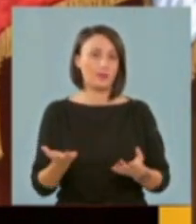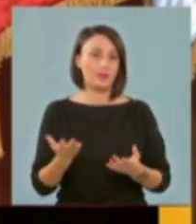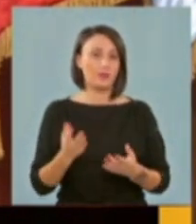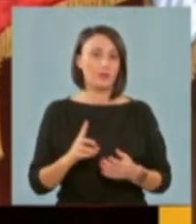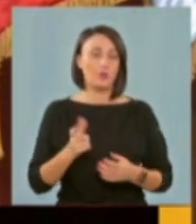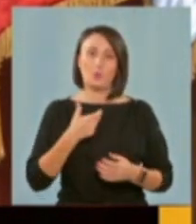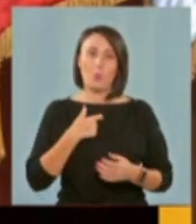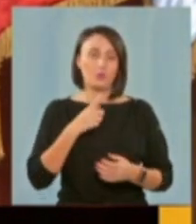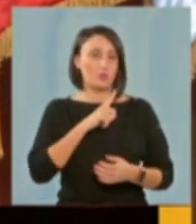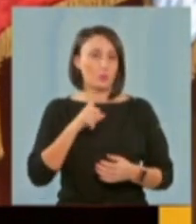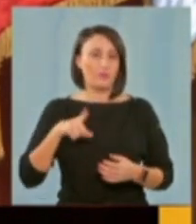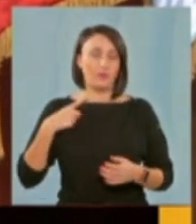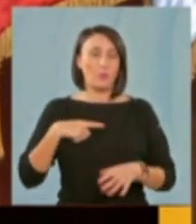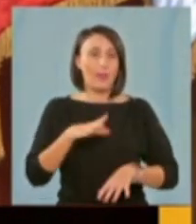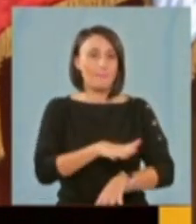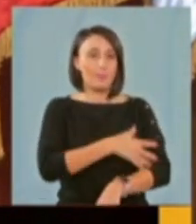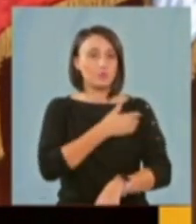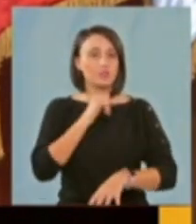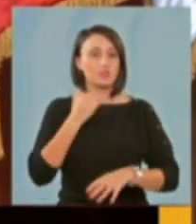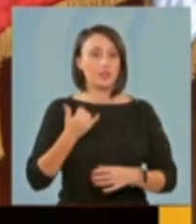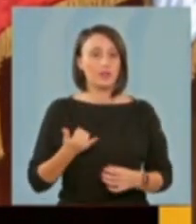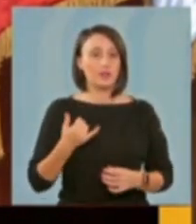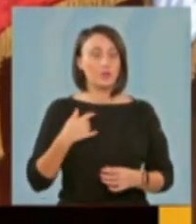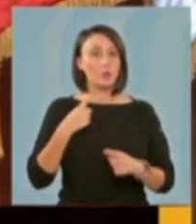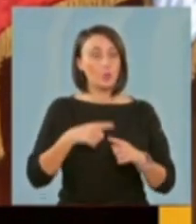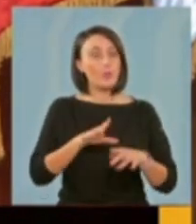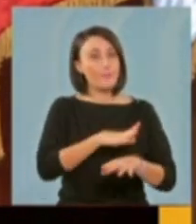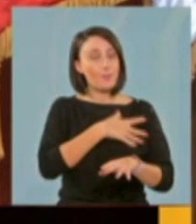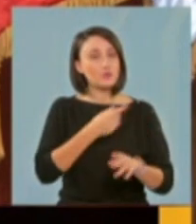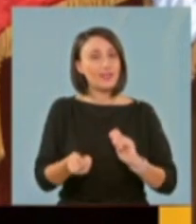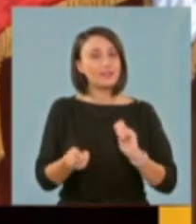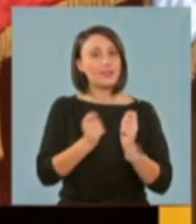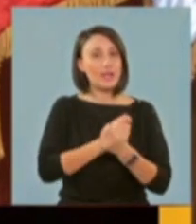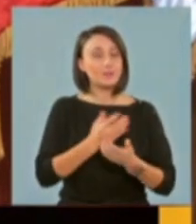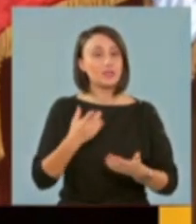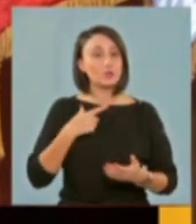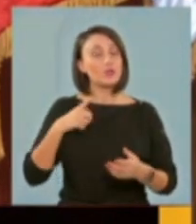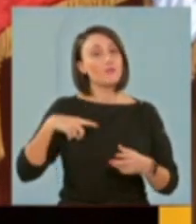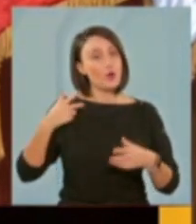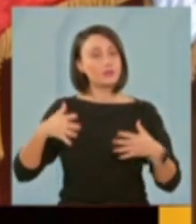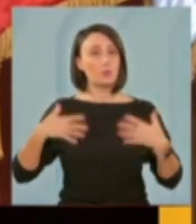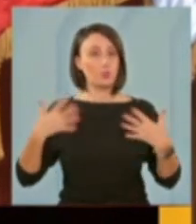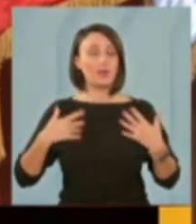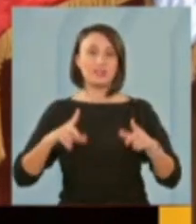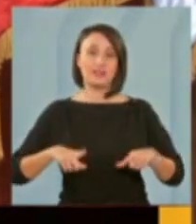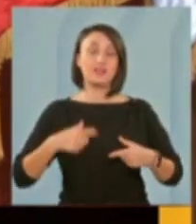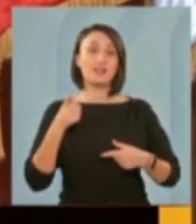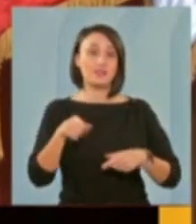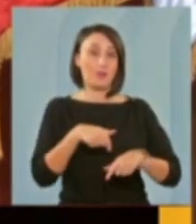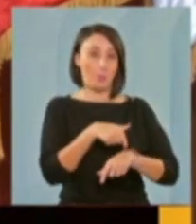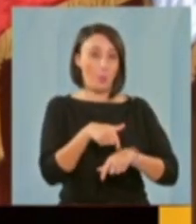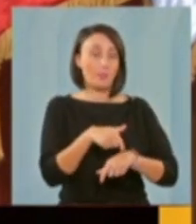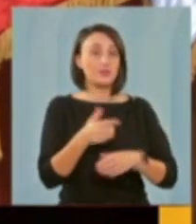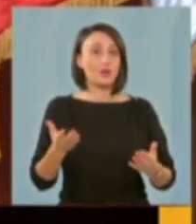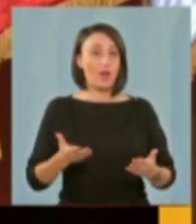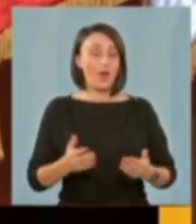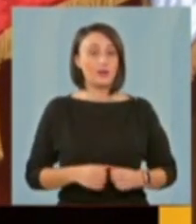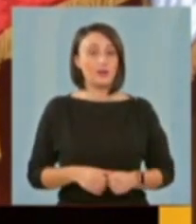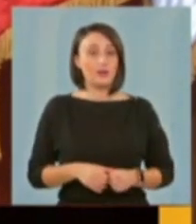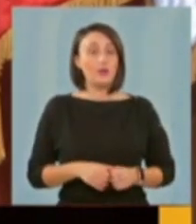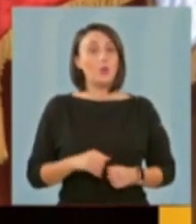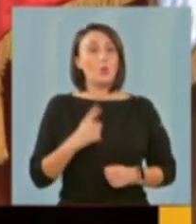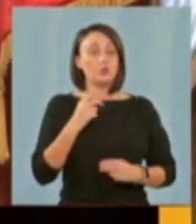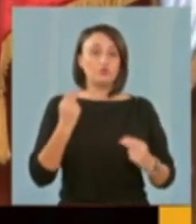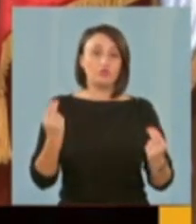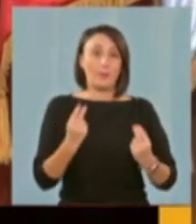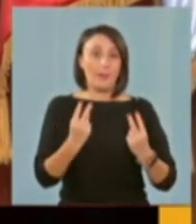fiu emoționat și cum emoția se transmite, sunt foarte bucuros să trăiesc un asemenea moment în care unul din